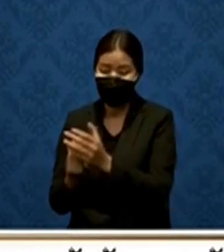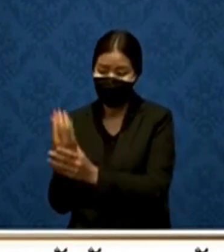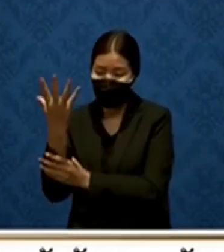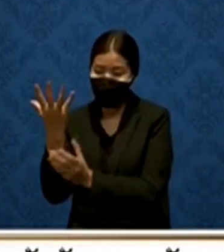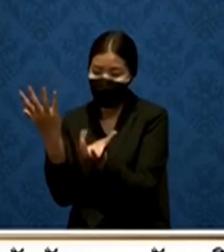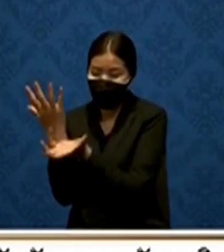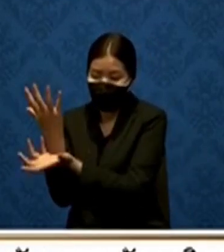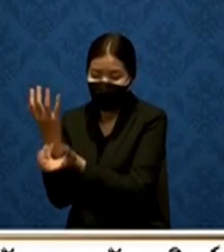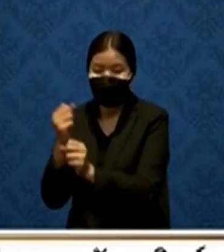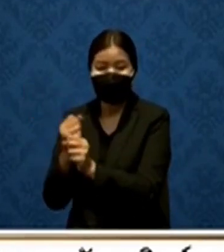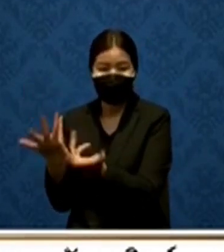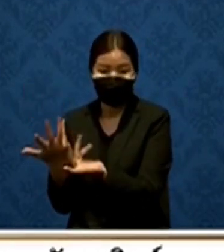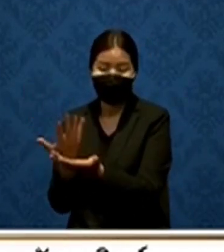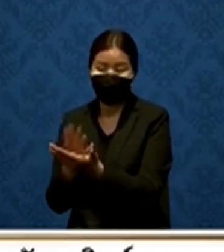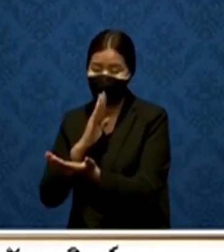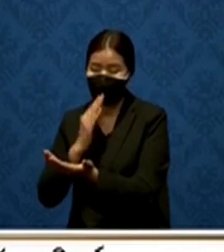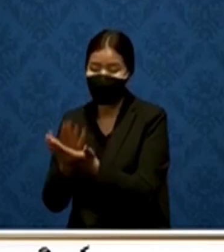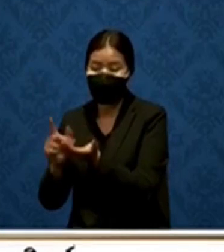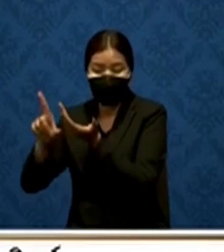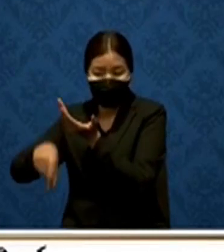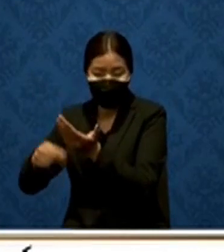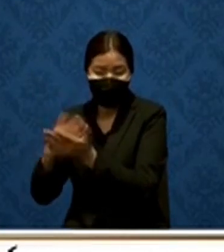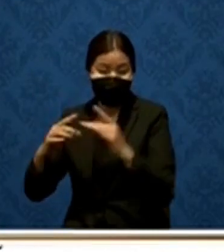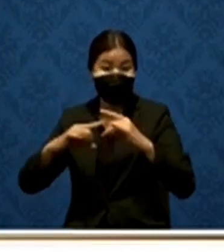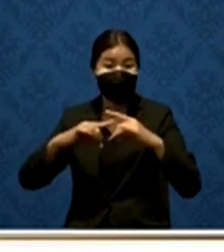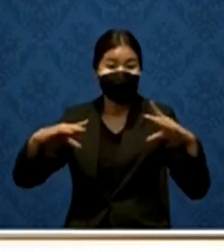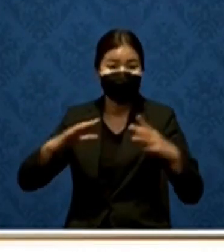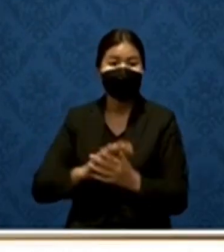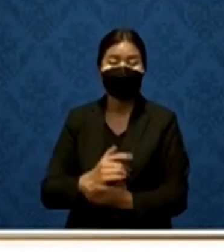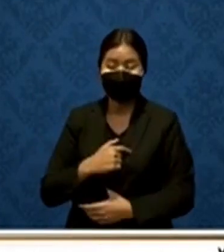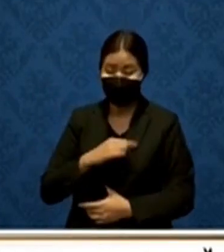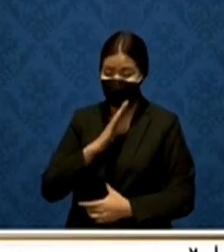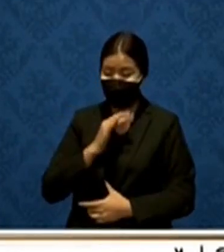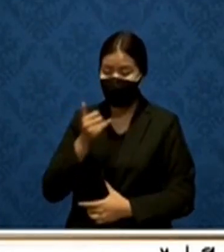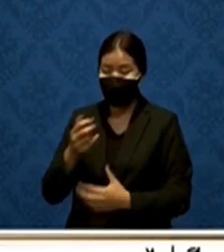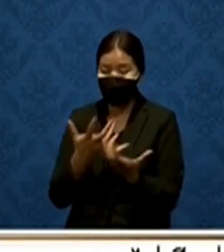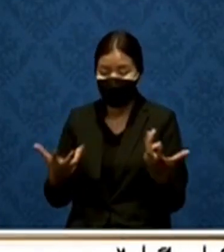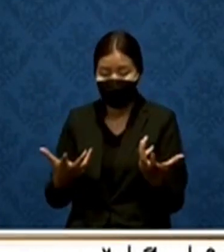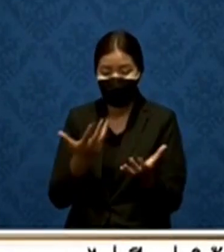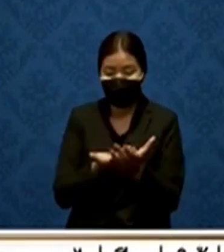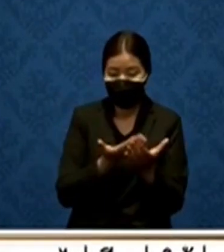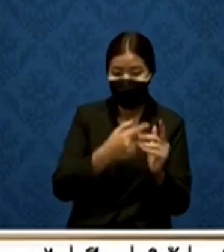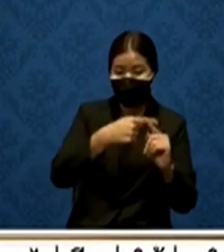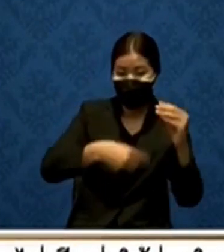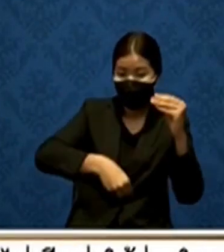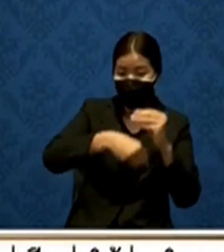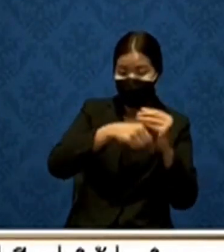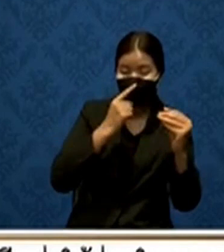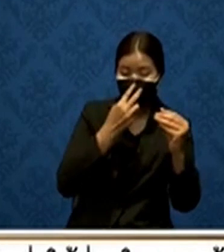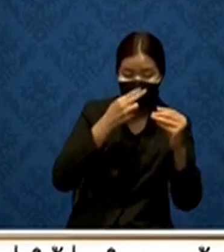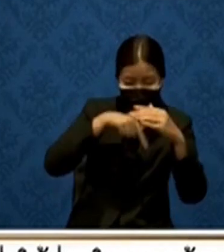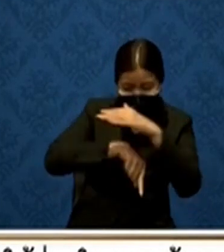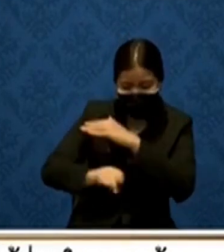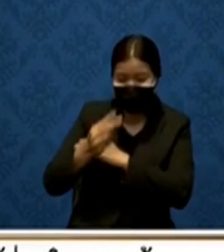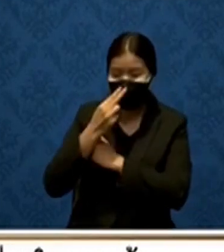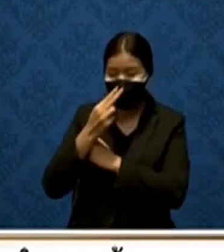้าเป็นอยางนั้นมนก็ไม่ยุติธรรมกบผู้บริโภคเพราฉะนั้นการจำพิจารณาว่าสินค้าตัไหนให้ขึ้นไม่ให้ขึ้นต้องดูตัว